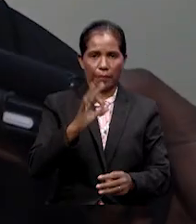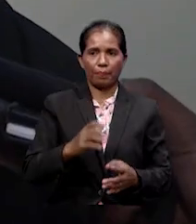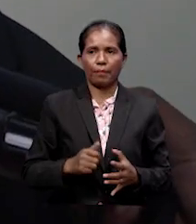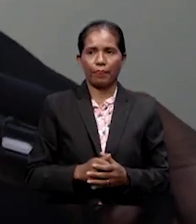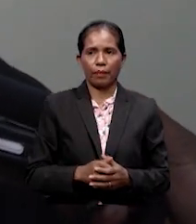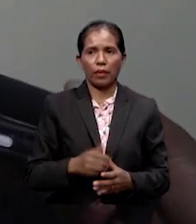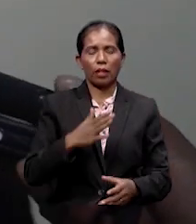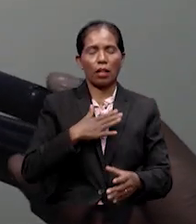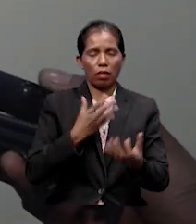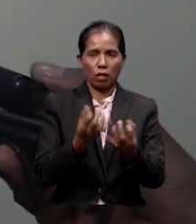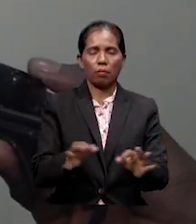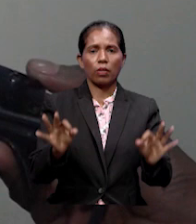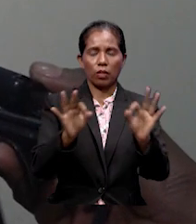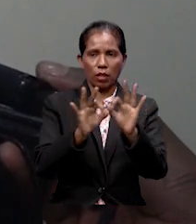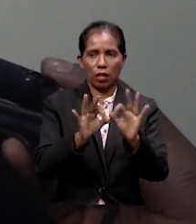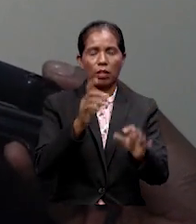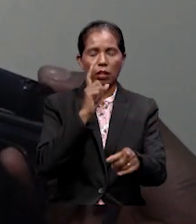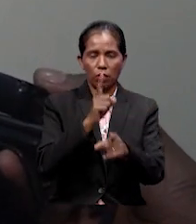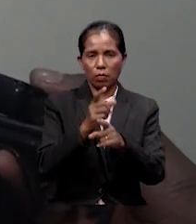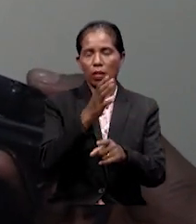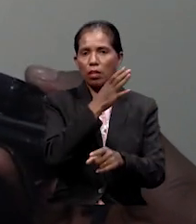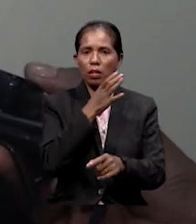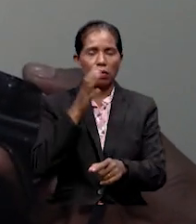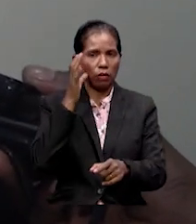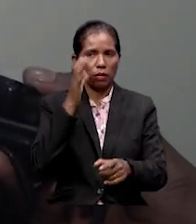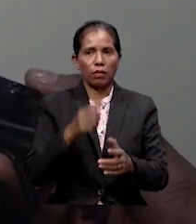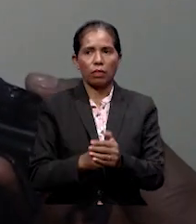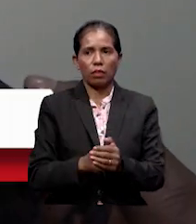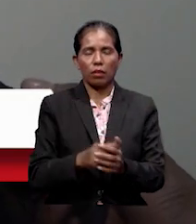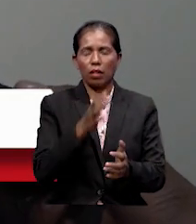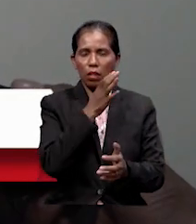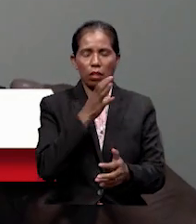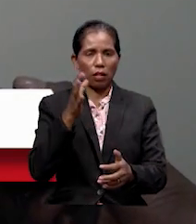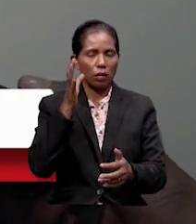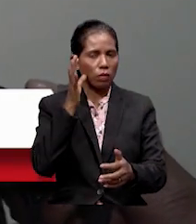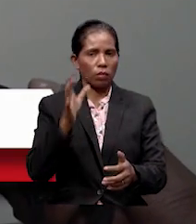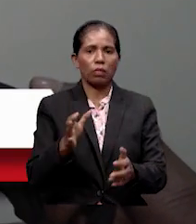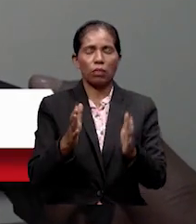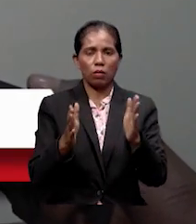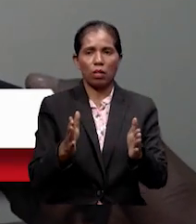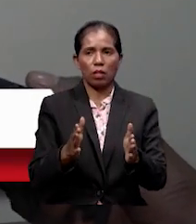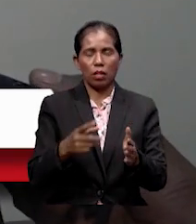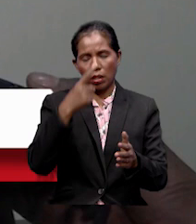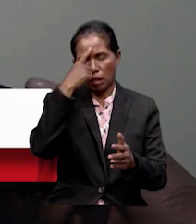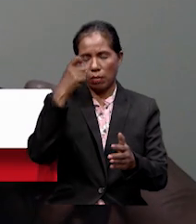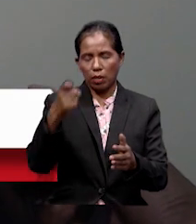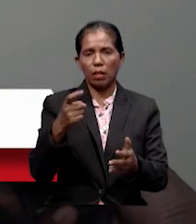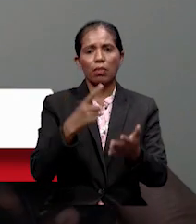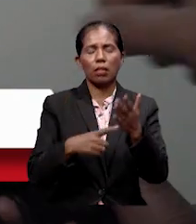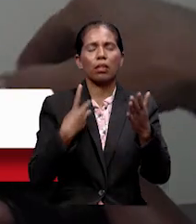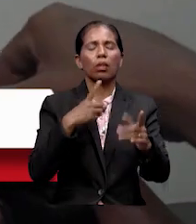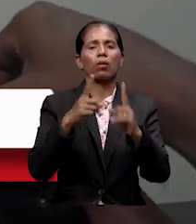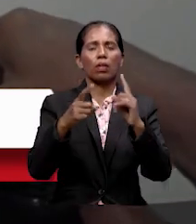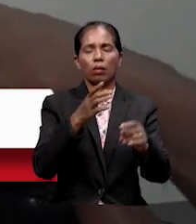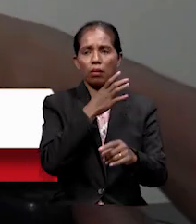única prioridade leu maka agricultura. Agricultura, também sabemos que está colhendo